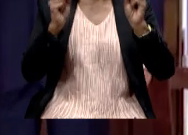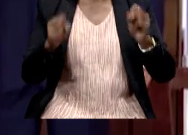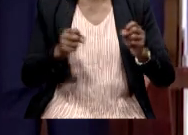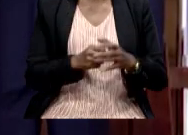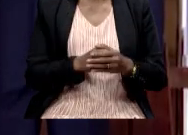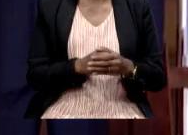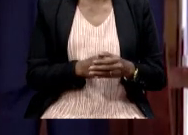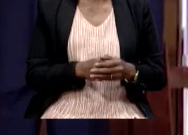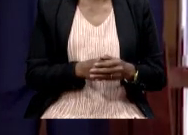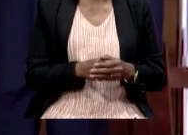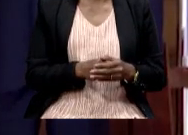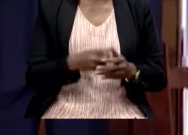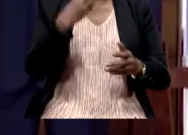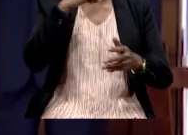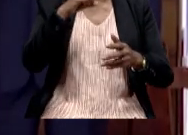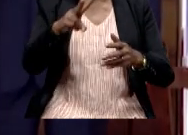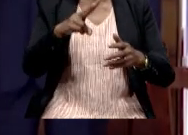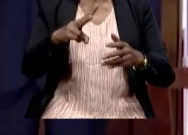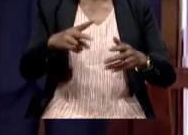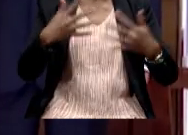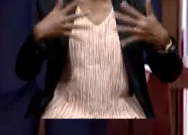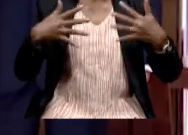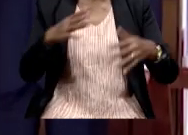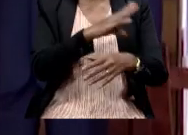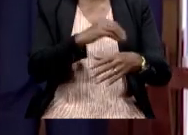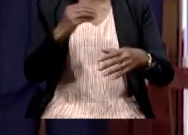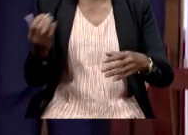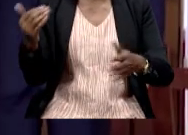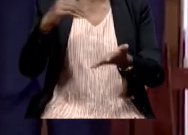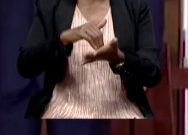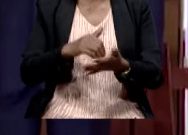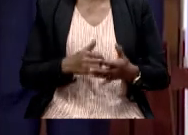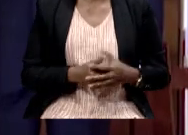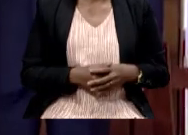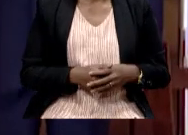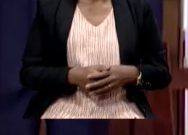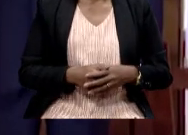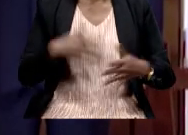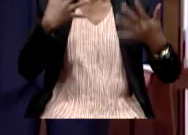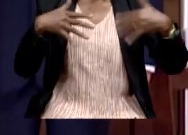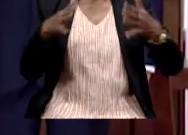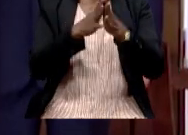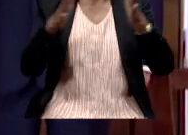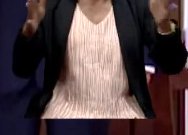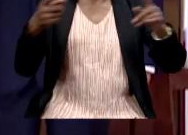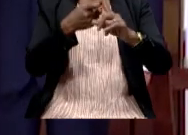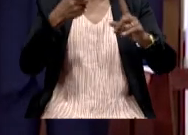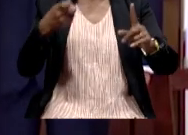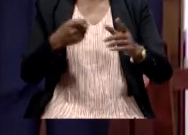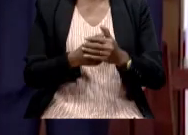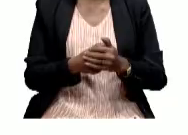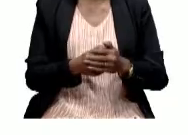berkaitan dengan rantai pasok pangan harus diaktifkan kembali komplit u-boat Nemo shoegaze intip